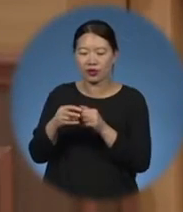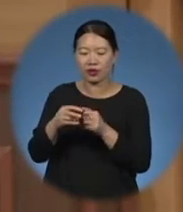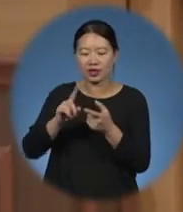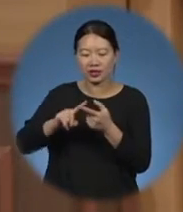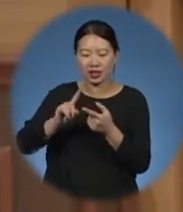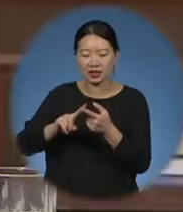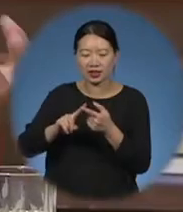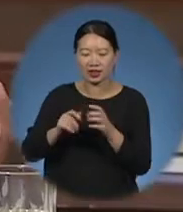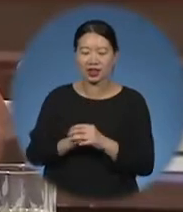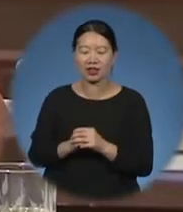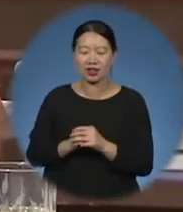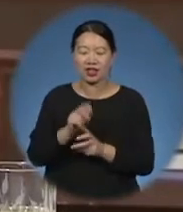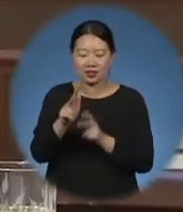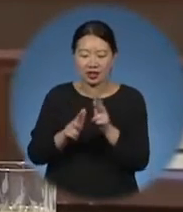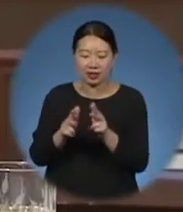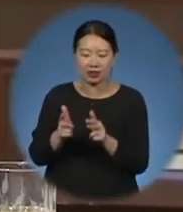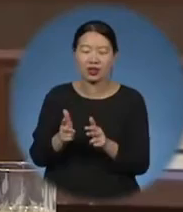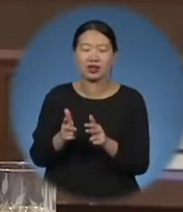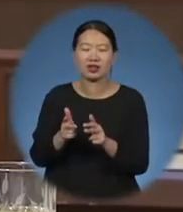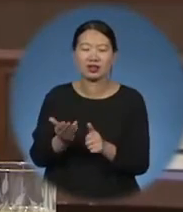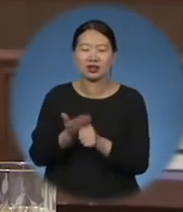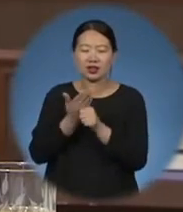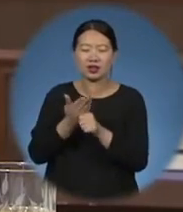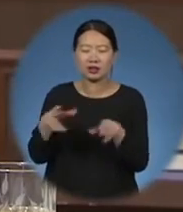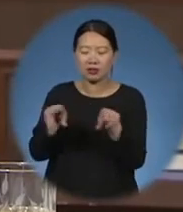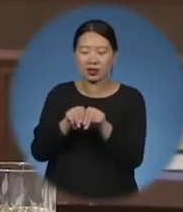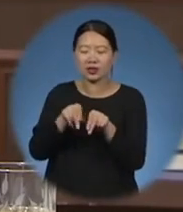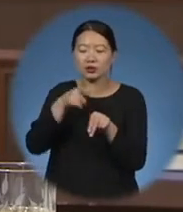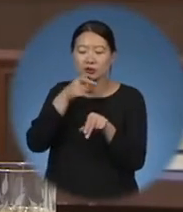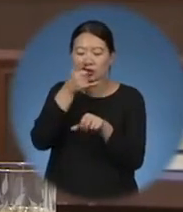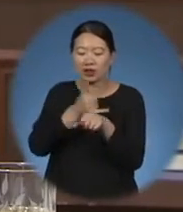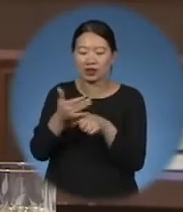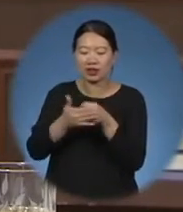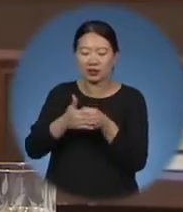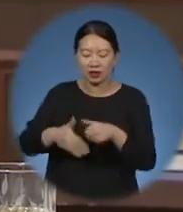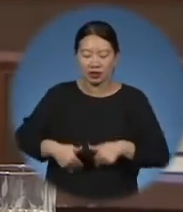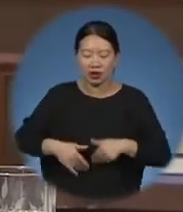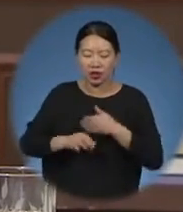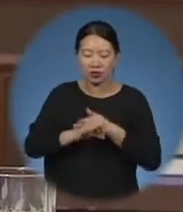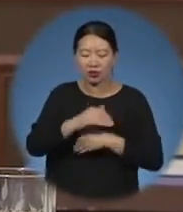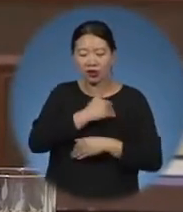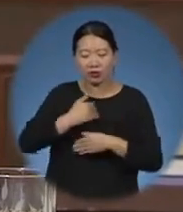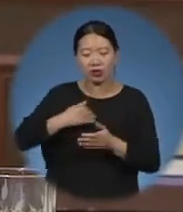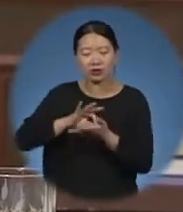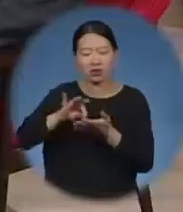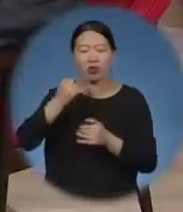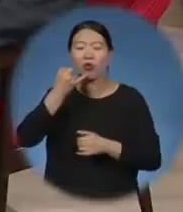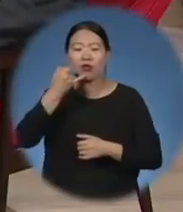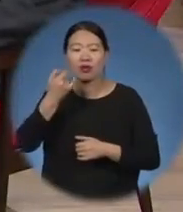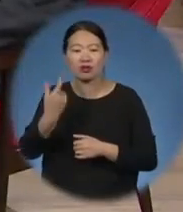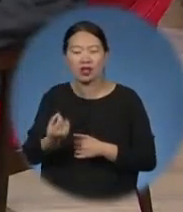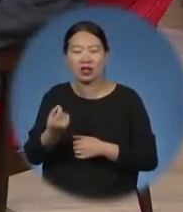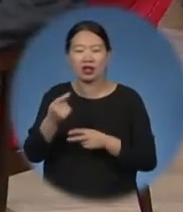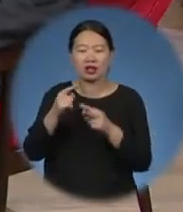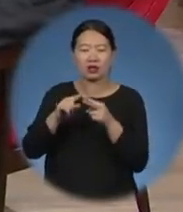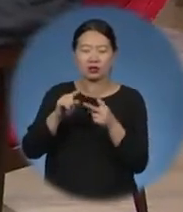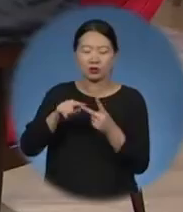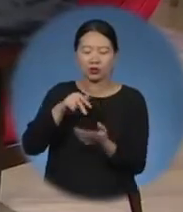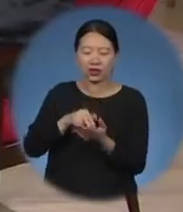자체가 우리 산업을 키우는 큰 마중물이 될 수 있으니까 예. 예. 필요하면 좀 과감하게 써라 예. 이 두 구 시각이